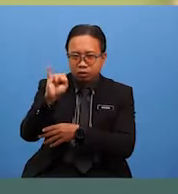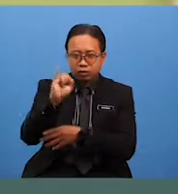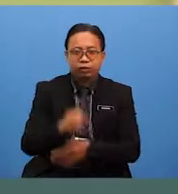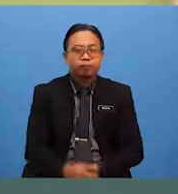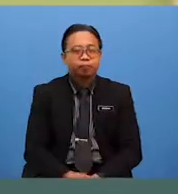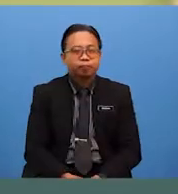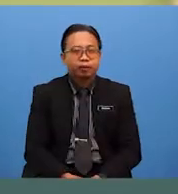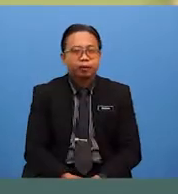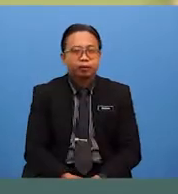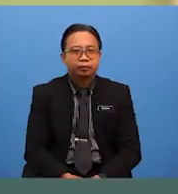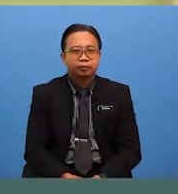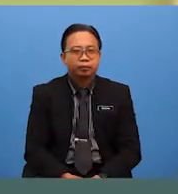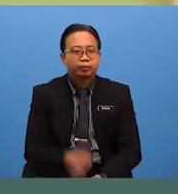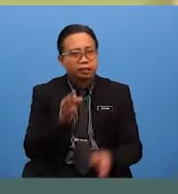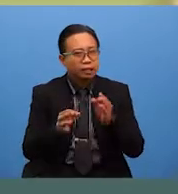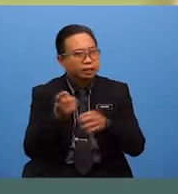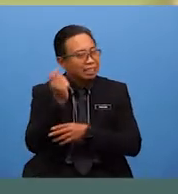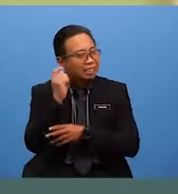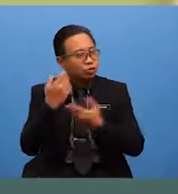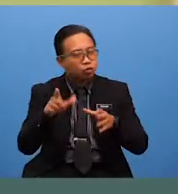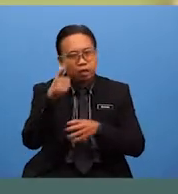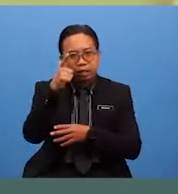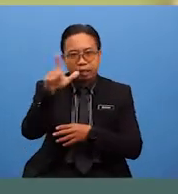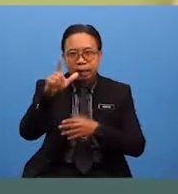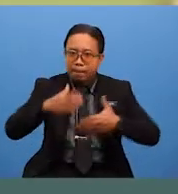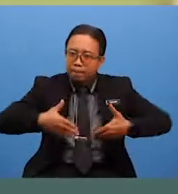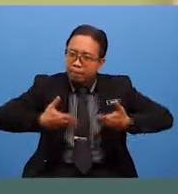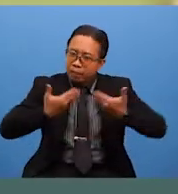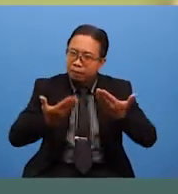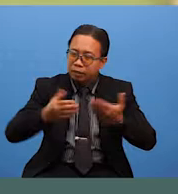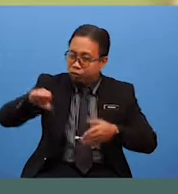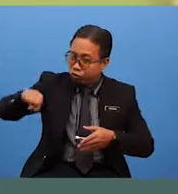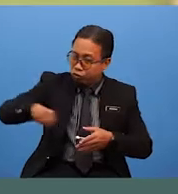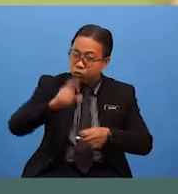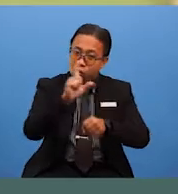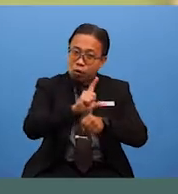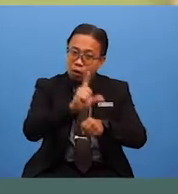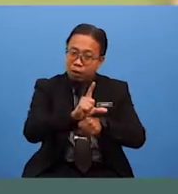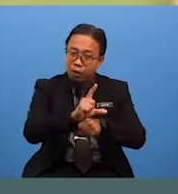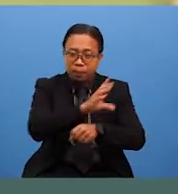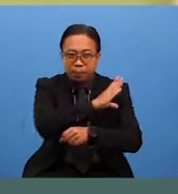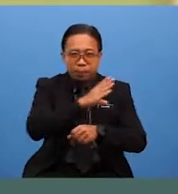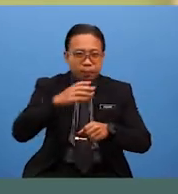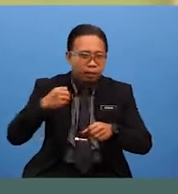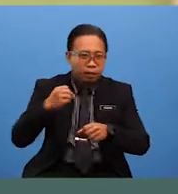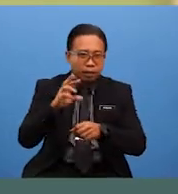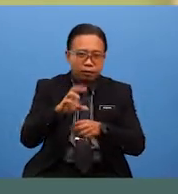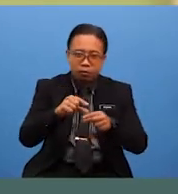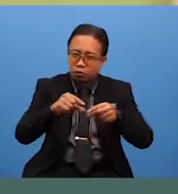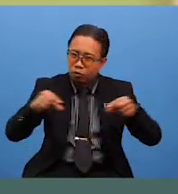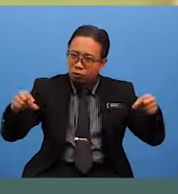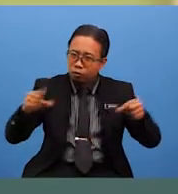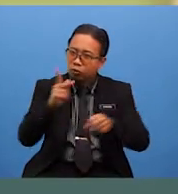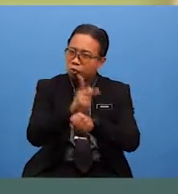diteruskannya jika tadi kita lihat Bagaimana seluruh garam dan road Kubro menjadi